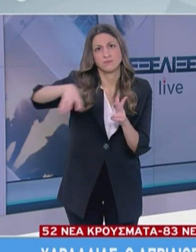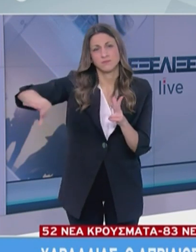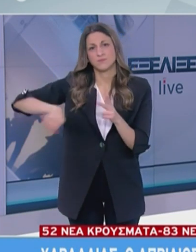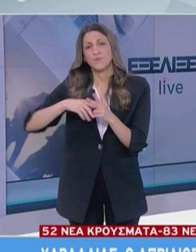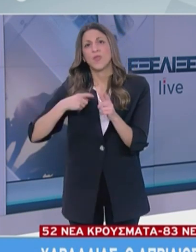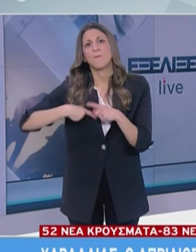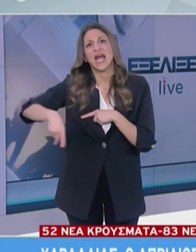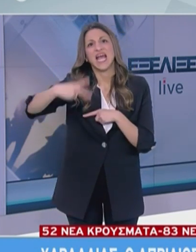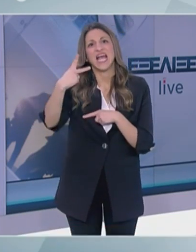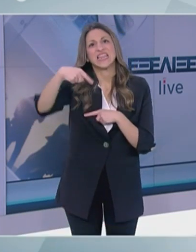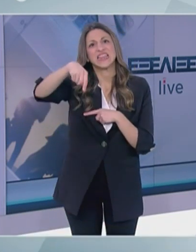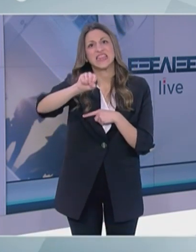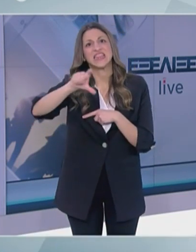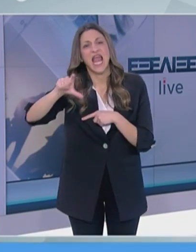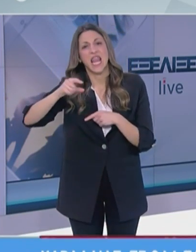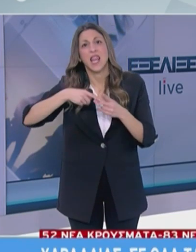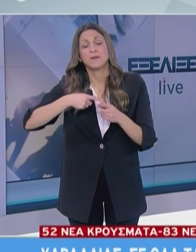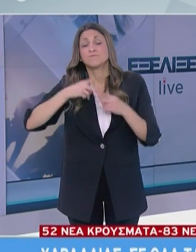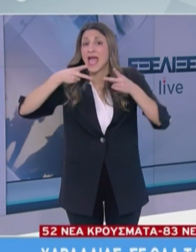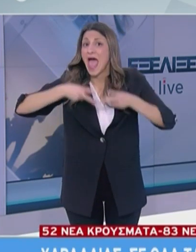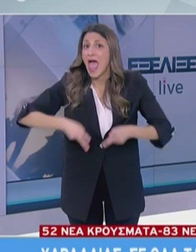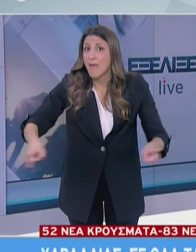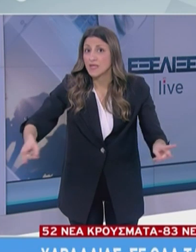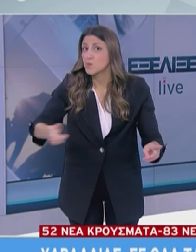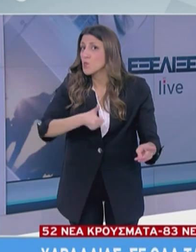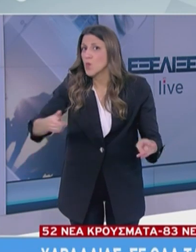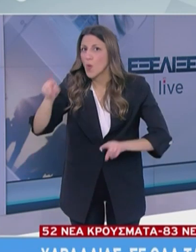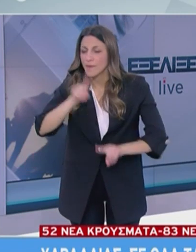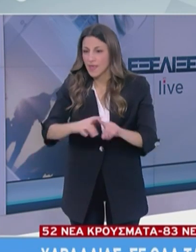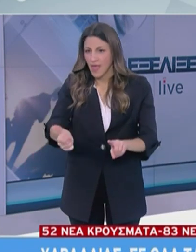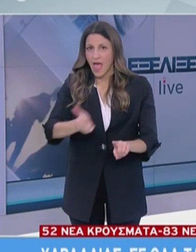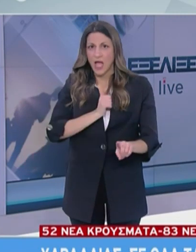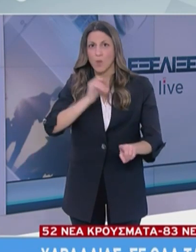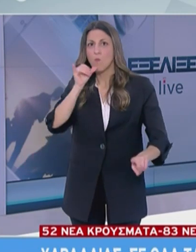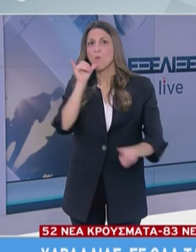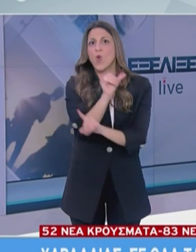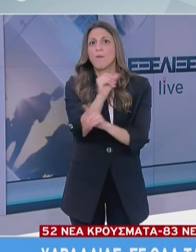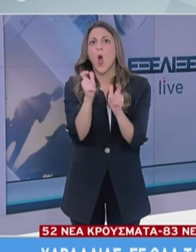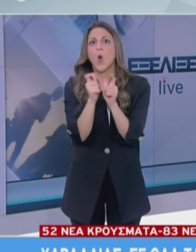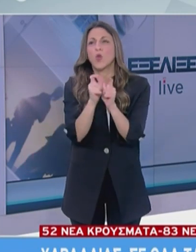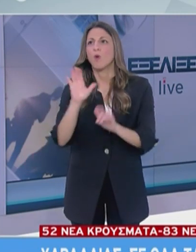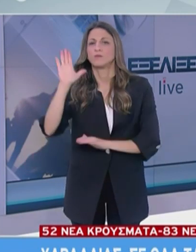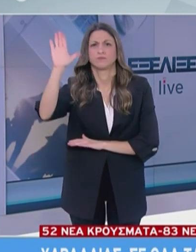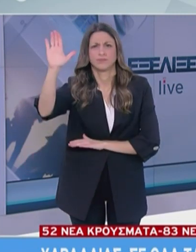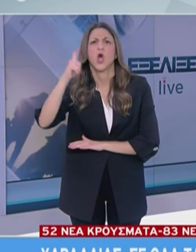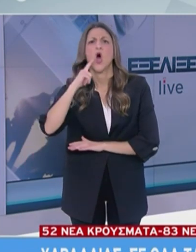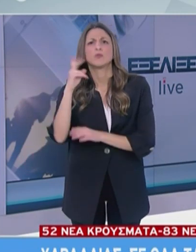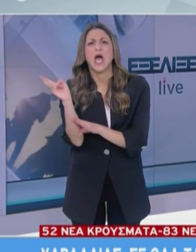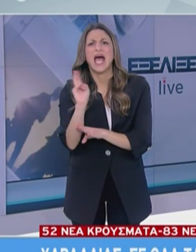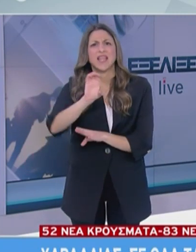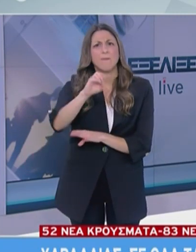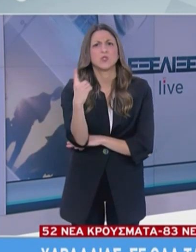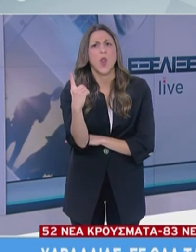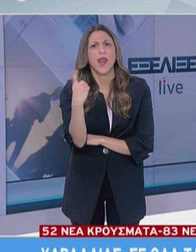και στα κτέλ της χώρας, θα επιτρέπεται μόνο η μετακίνηση των μονίμων κατοίκων προς τη φερόμενη βάση της Ε1 δήλωσής τους μόνιμης κατοικίας